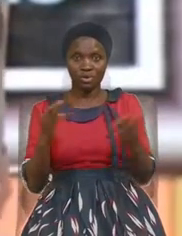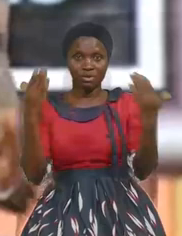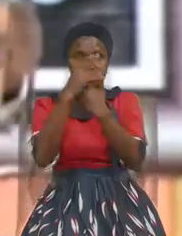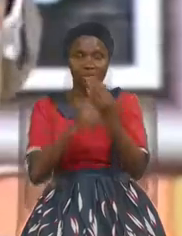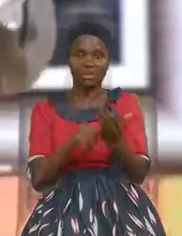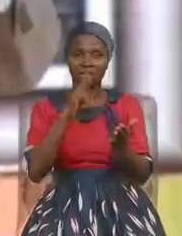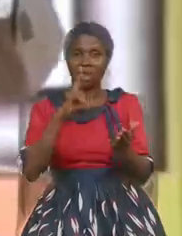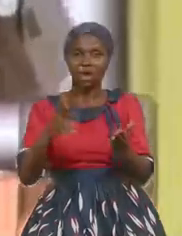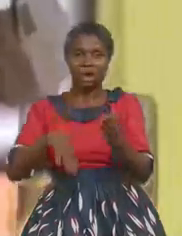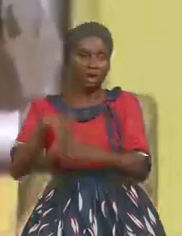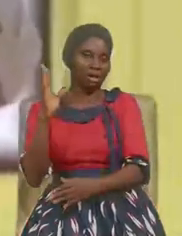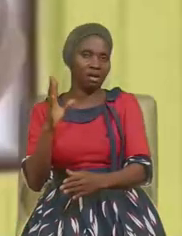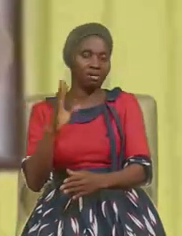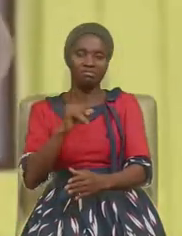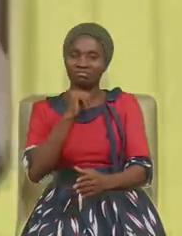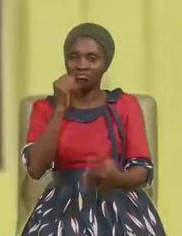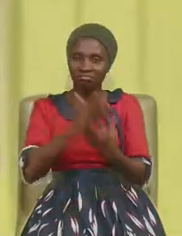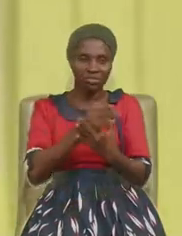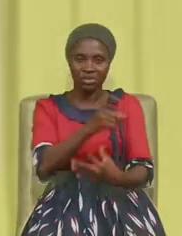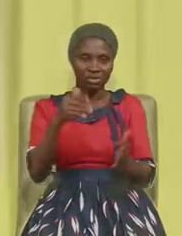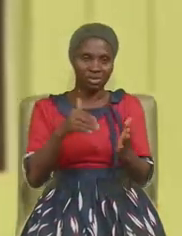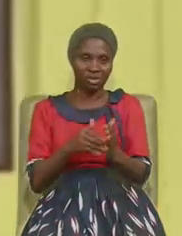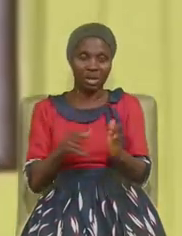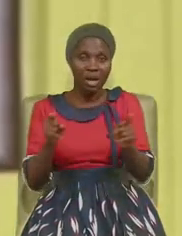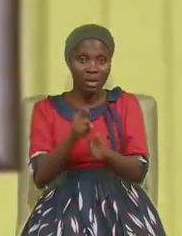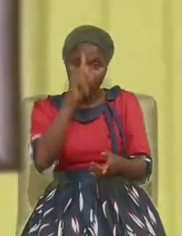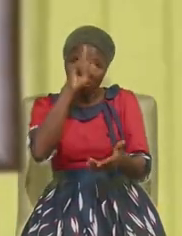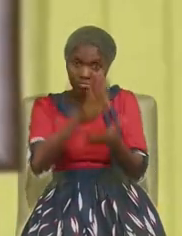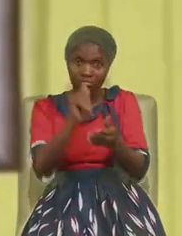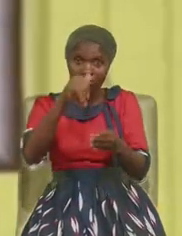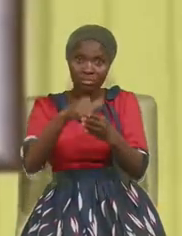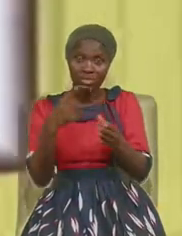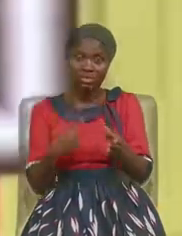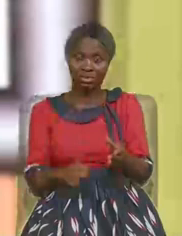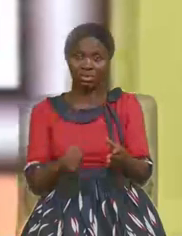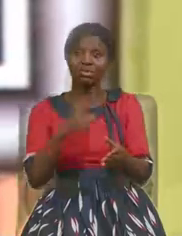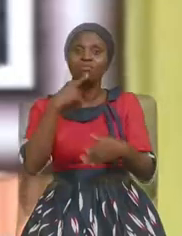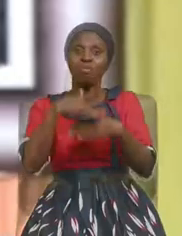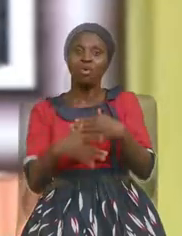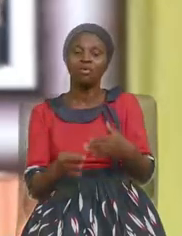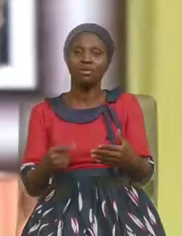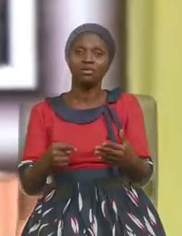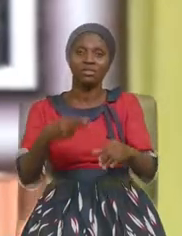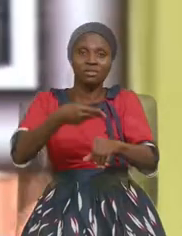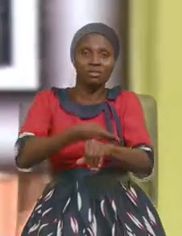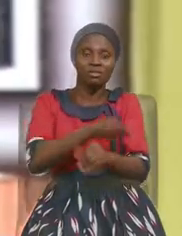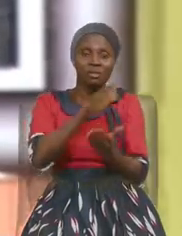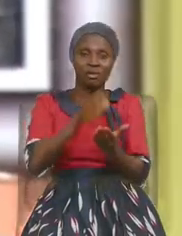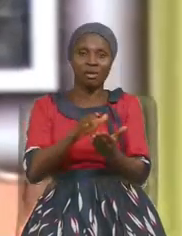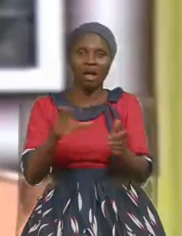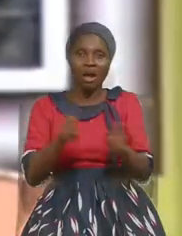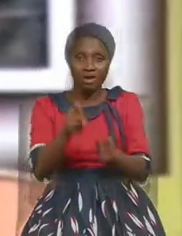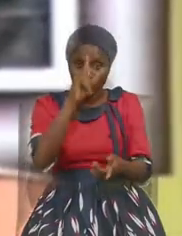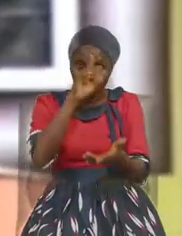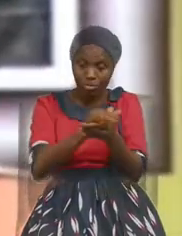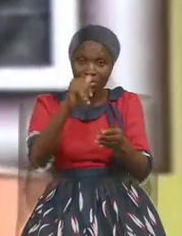te déranger comme tu te confies dans le sang de l'agneau, comme tu te confies à la puissance de sa croix. Il